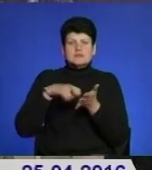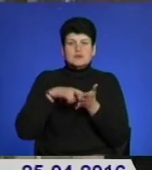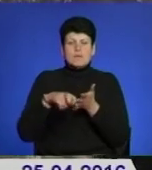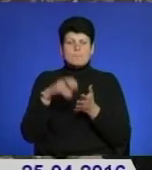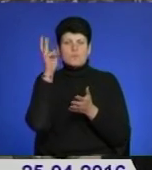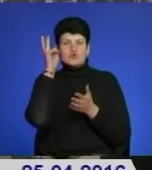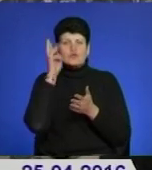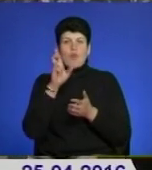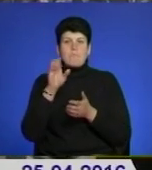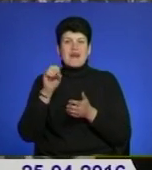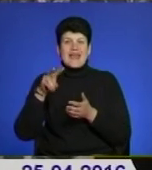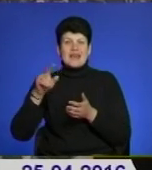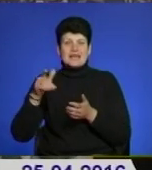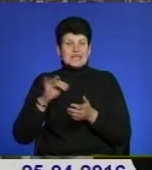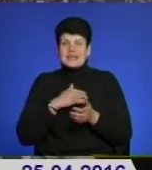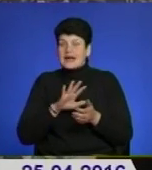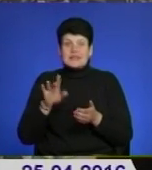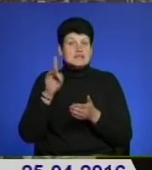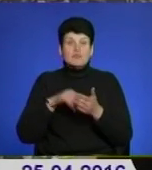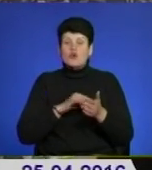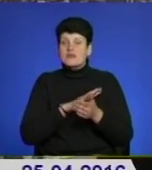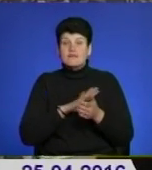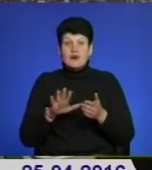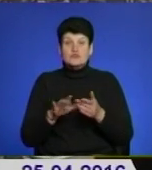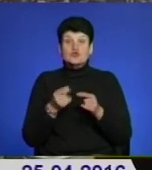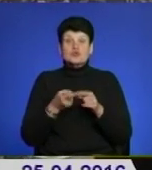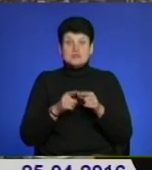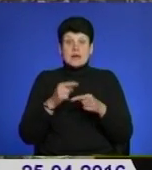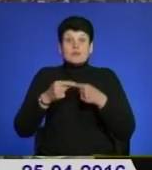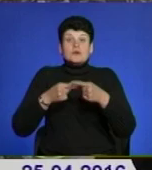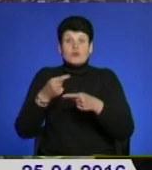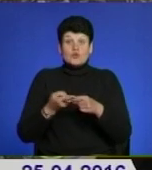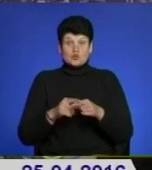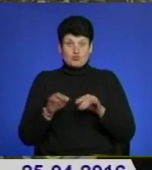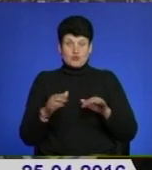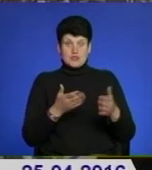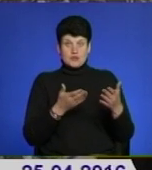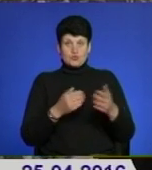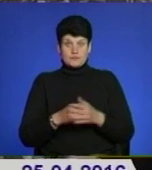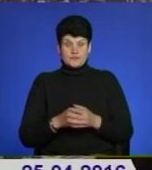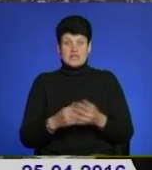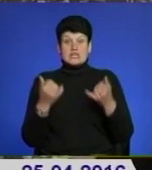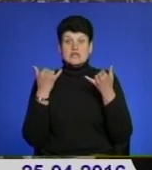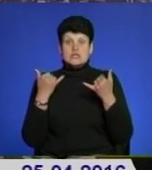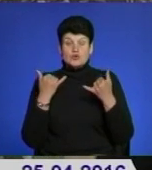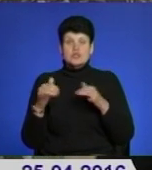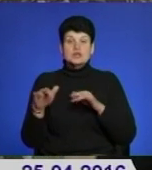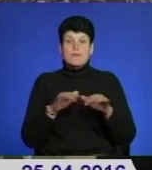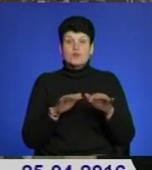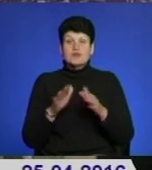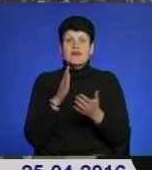я навіть не сподівався, що це виросте в таку подію. І сьогоднішня подія